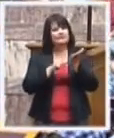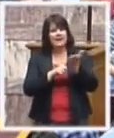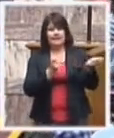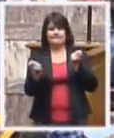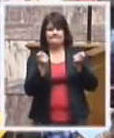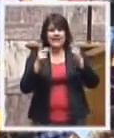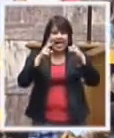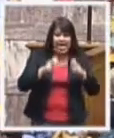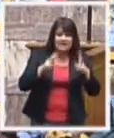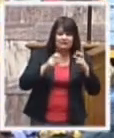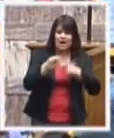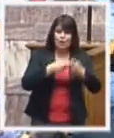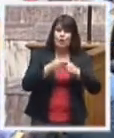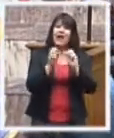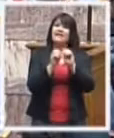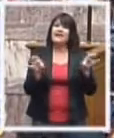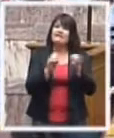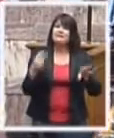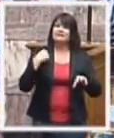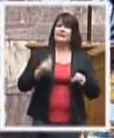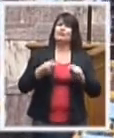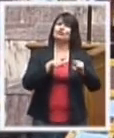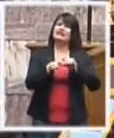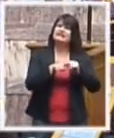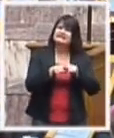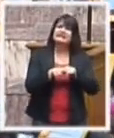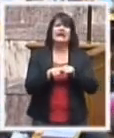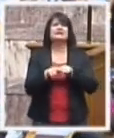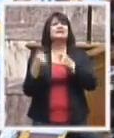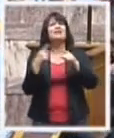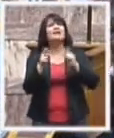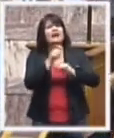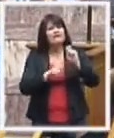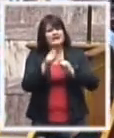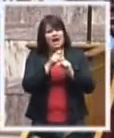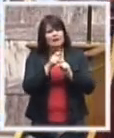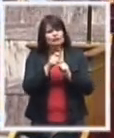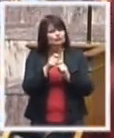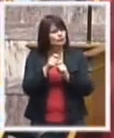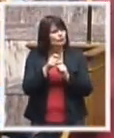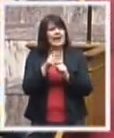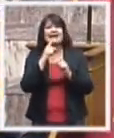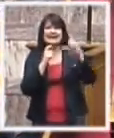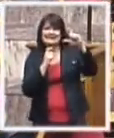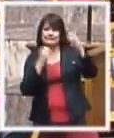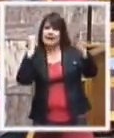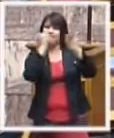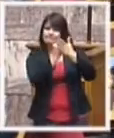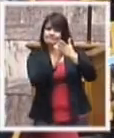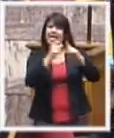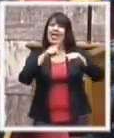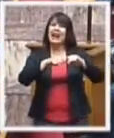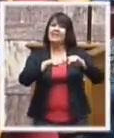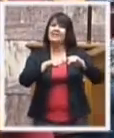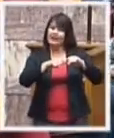θα είναι ενταγμένες η έρευνα αγοράς, τη διαφήμιση, οι δημόσιες σχέσεις, το branding, δηλαδή η δημιουργία ενός θετικού εμπορικού σήματος για την Ελλάδα, με συνεπή